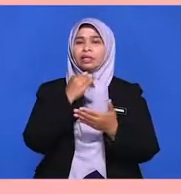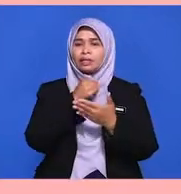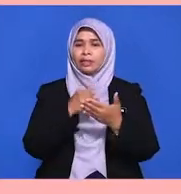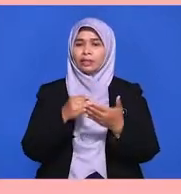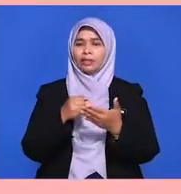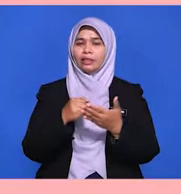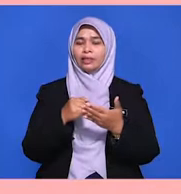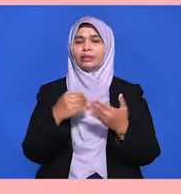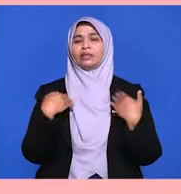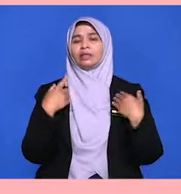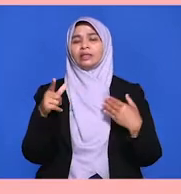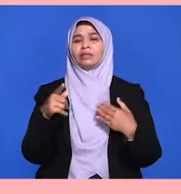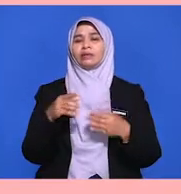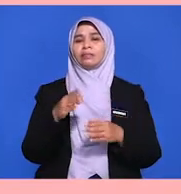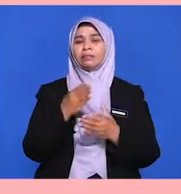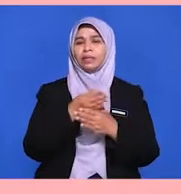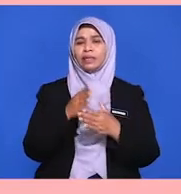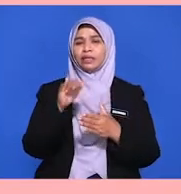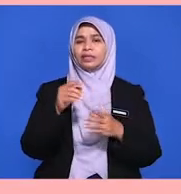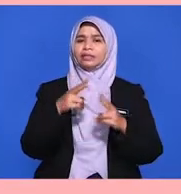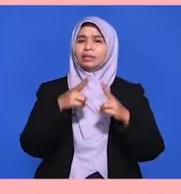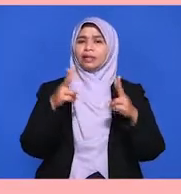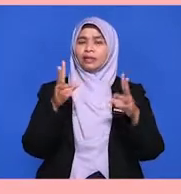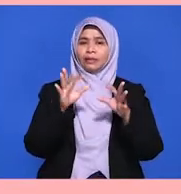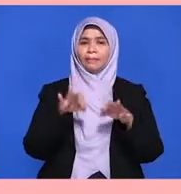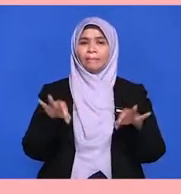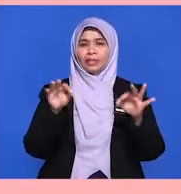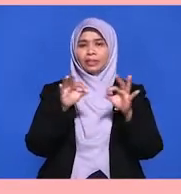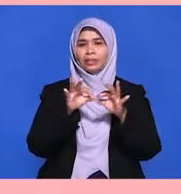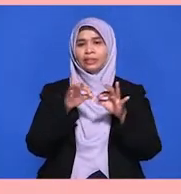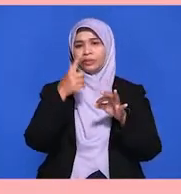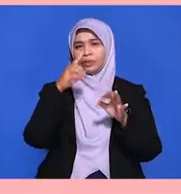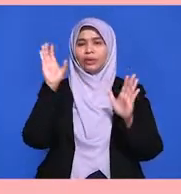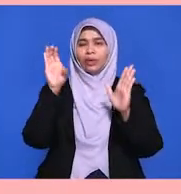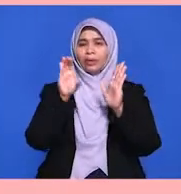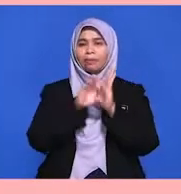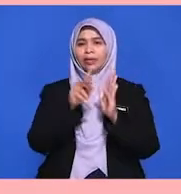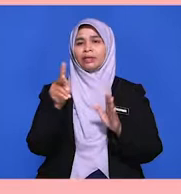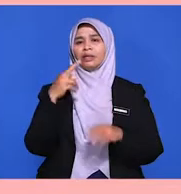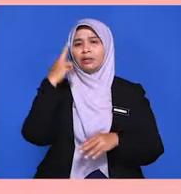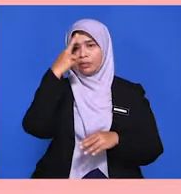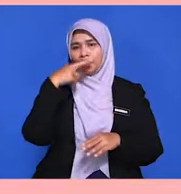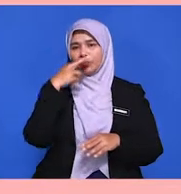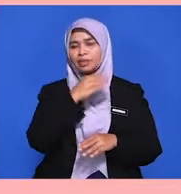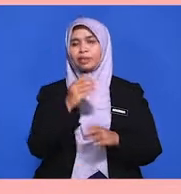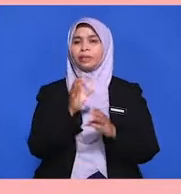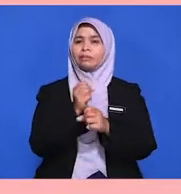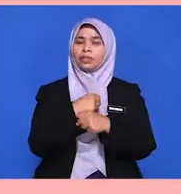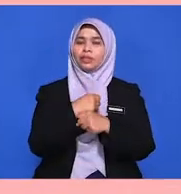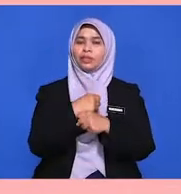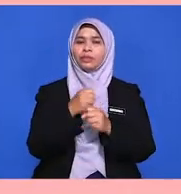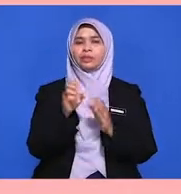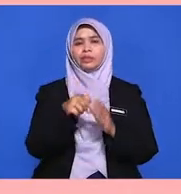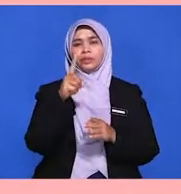merupakan elemen yang sangat penting untuk menggambarkan rupa dan bentuk sesuatu